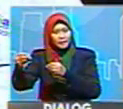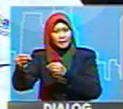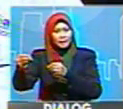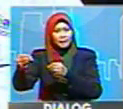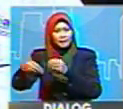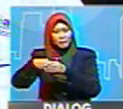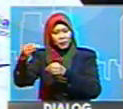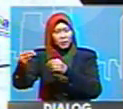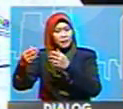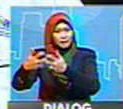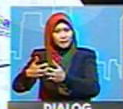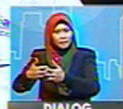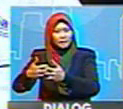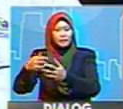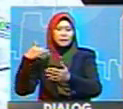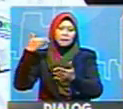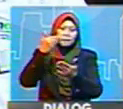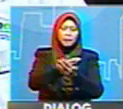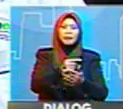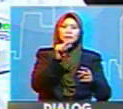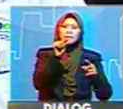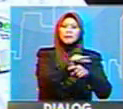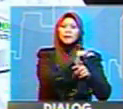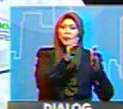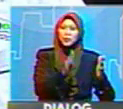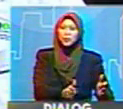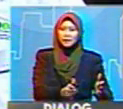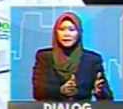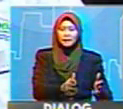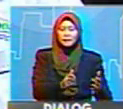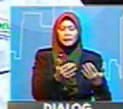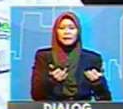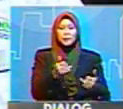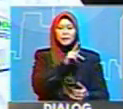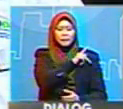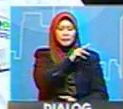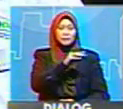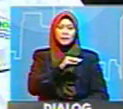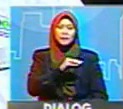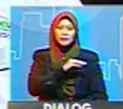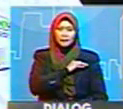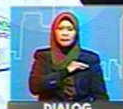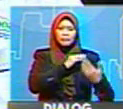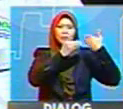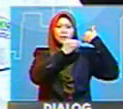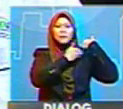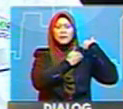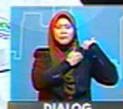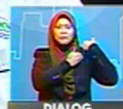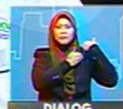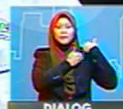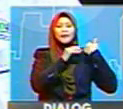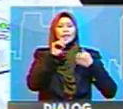kepada pengguna sebenarnya peranan Kementerian Kita sebenarnya sebetul-betulnya hanya